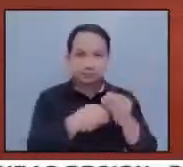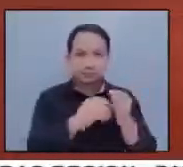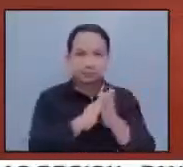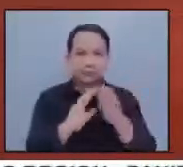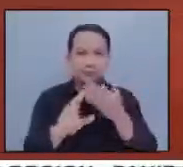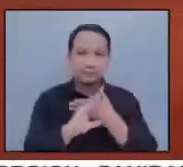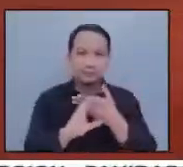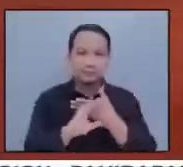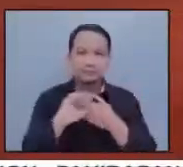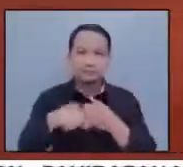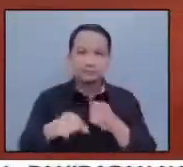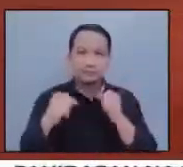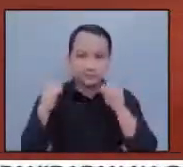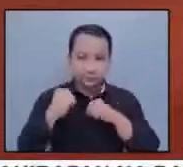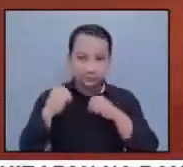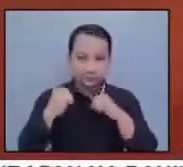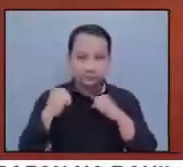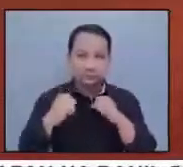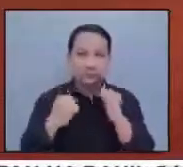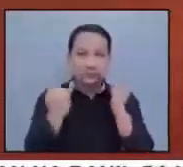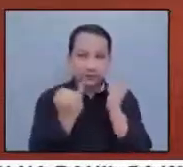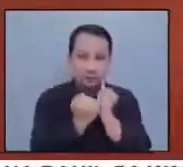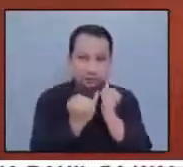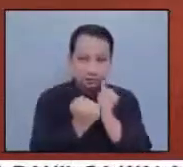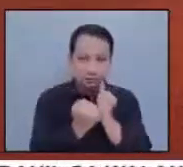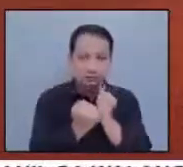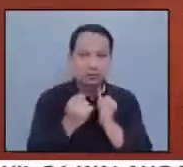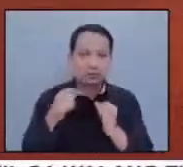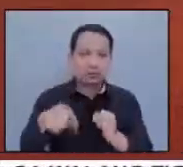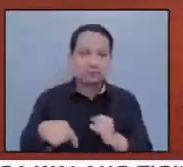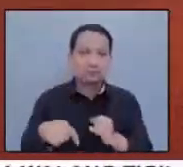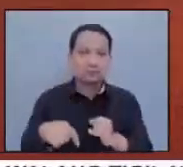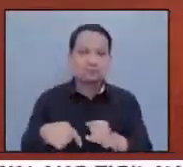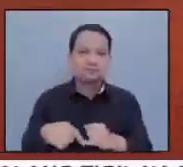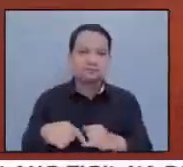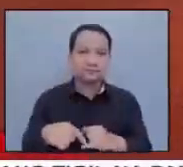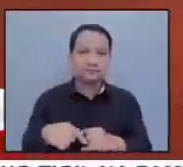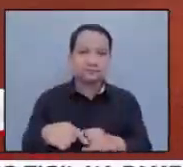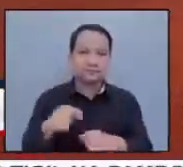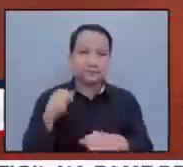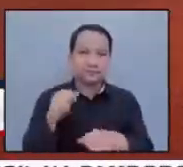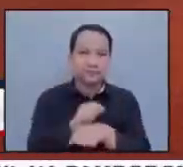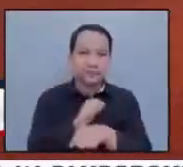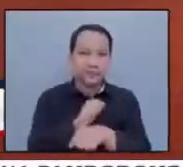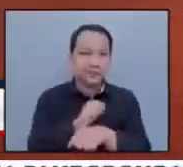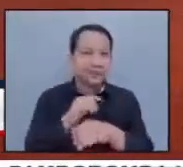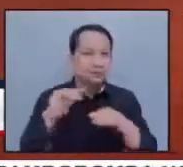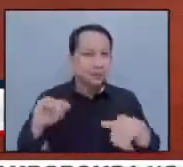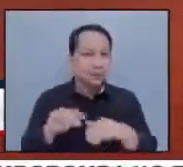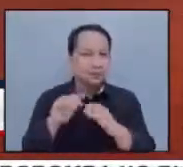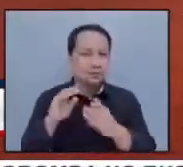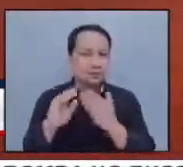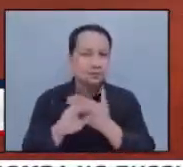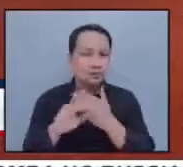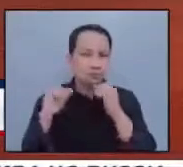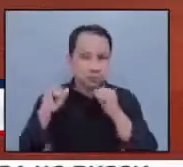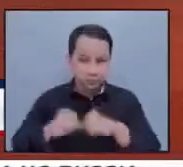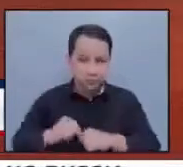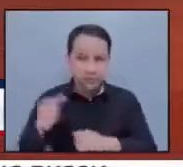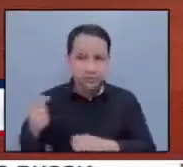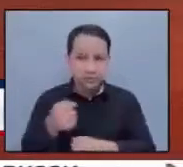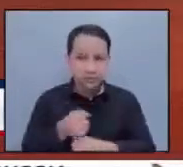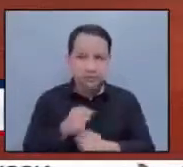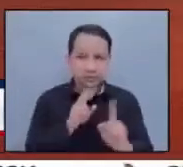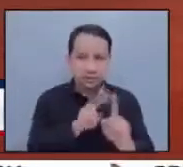na rin, yung PhilHealth kasi natin under the employment contract ay pwede na rin po niyong i-apply